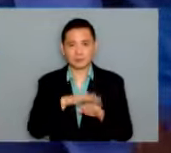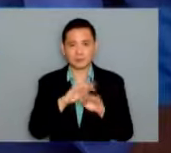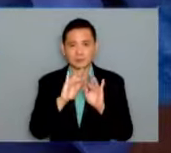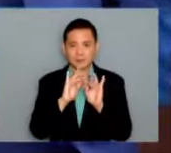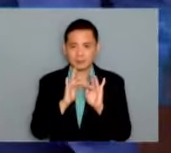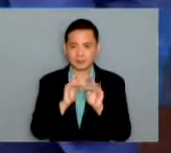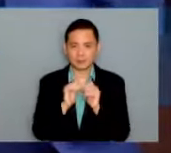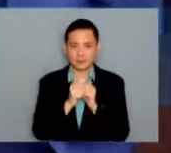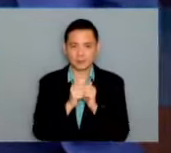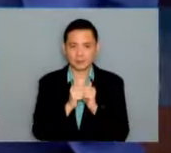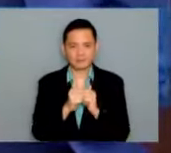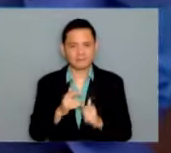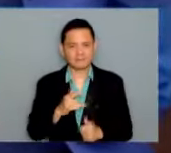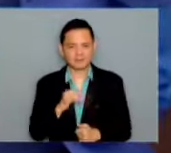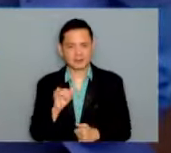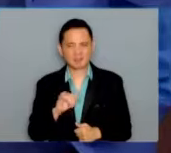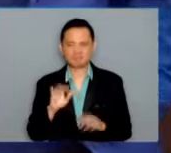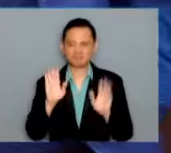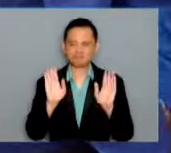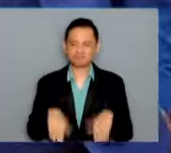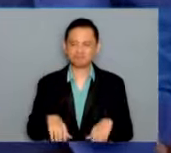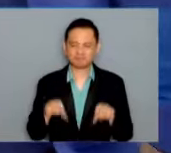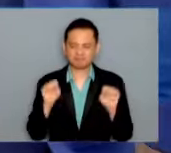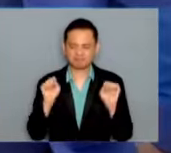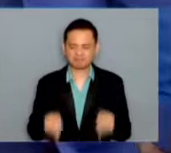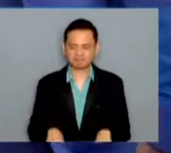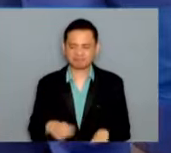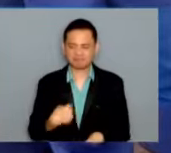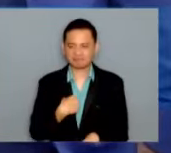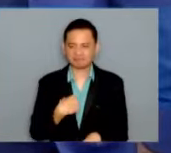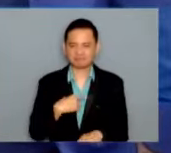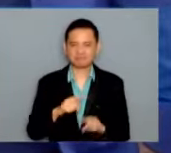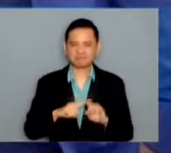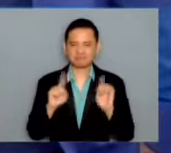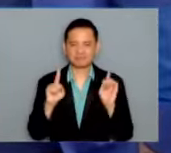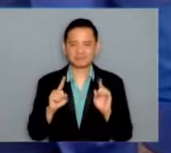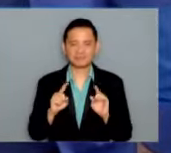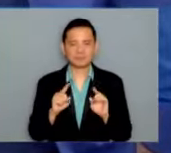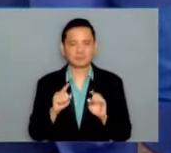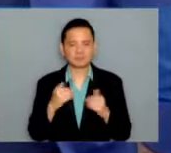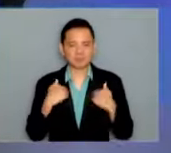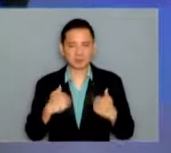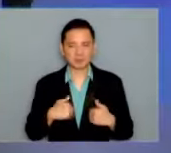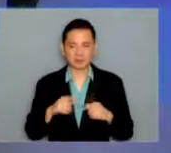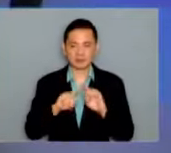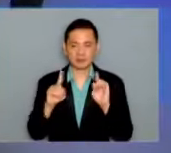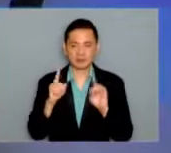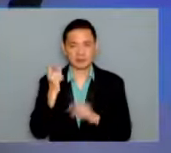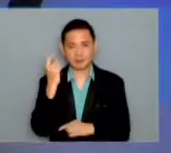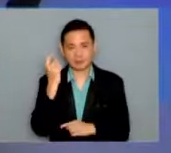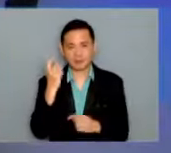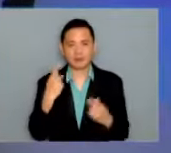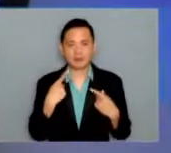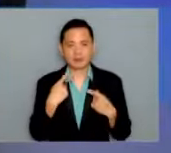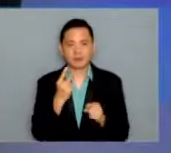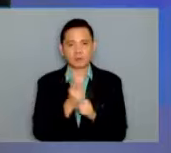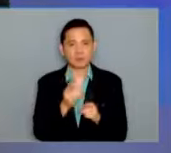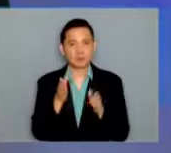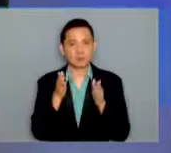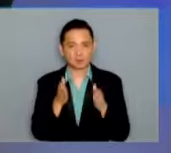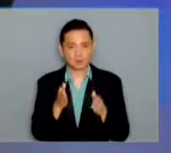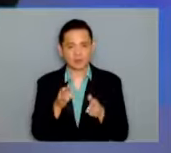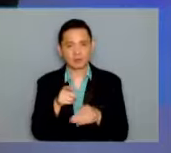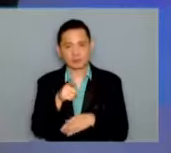pag feeling mo, ay, iba lang talaga yung itsura sa akin pag tumakbo kasi magkaiba kami ng katawan. Pero in truth, meron palang dapat disiplina at